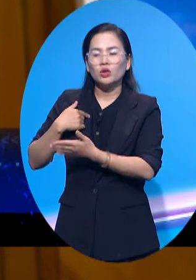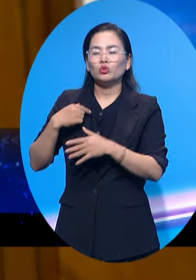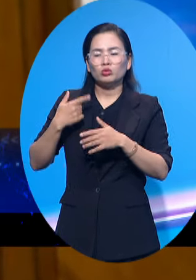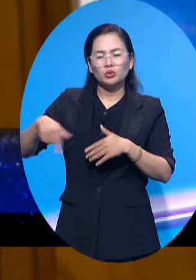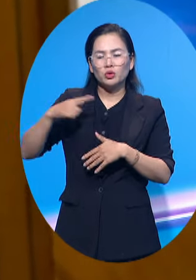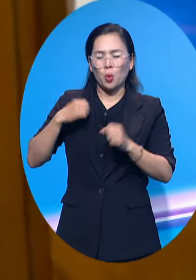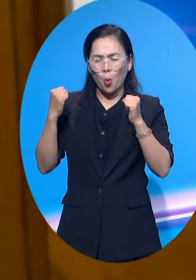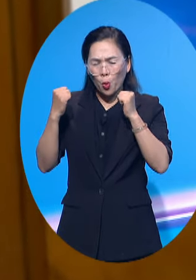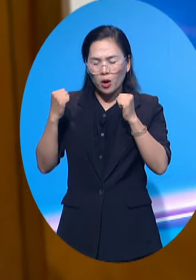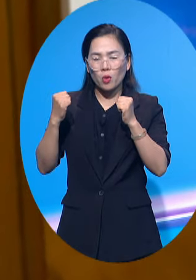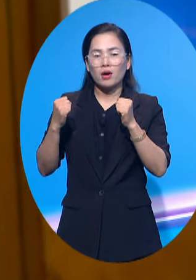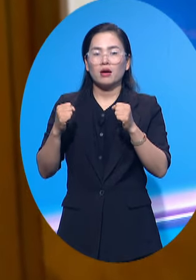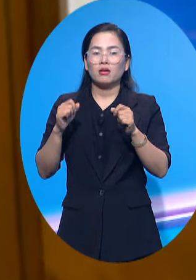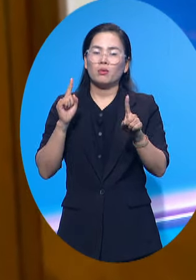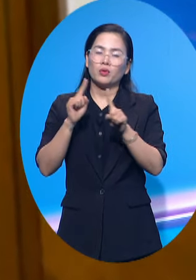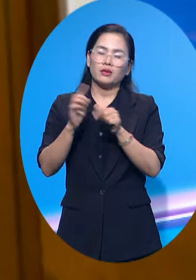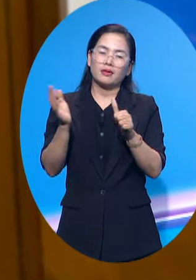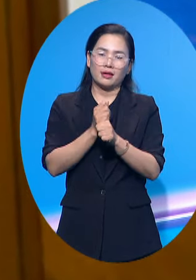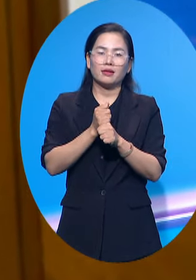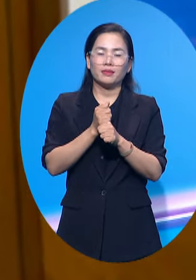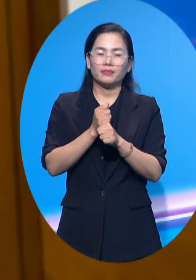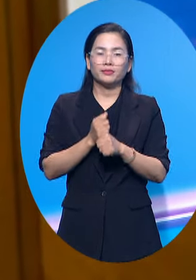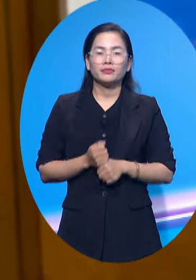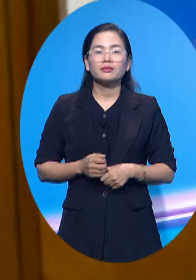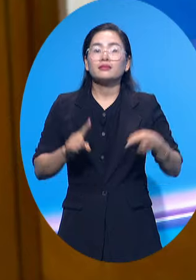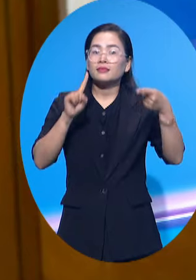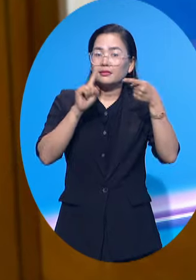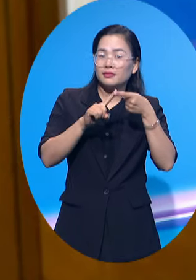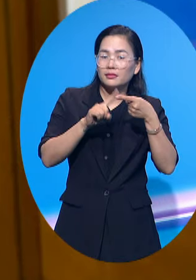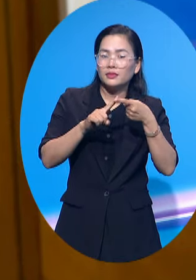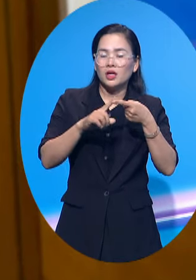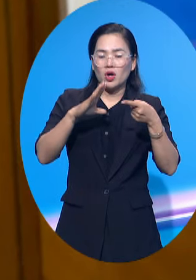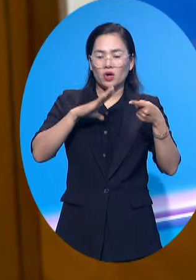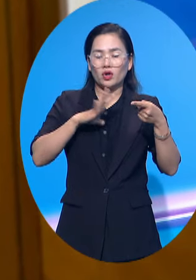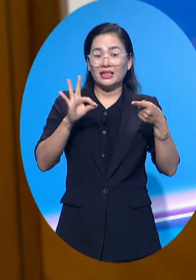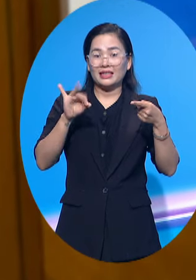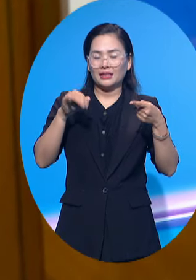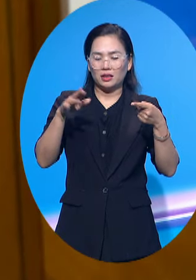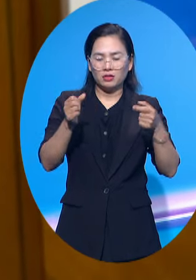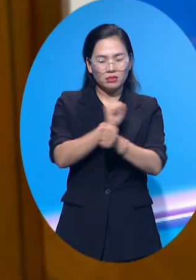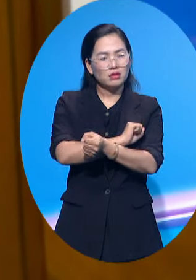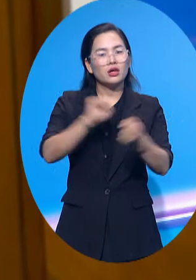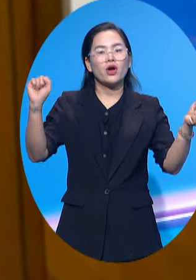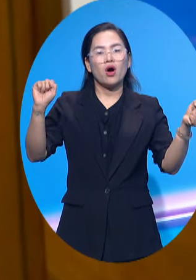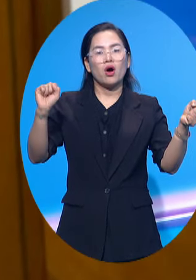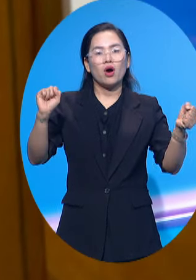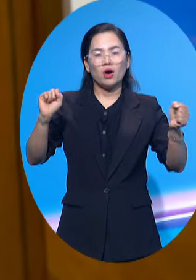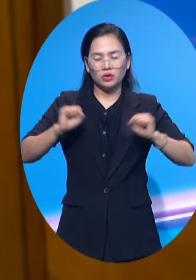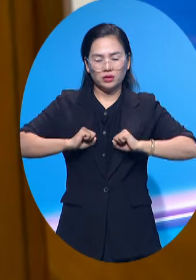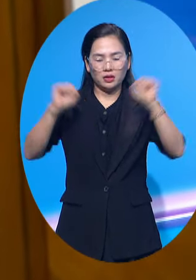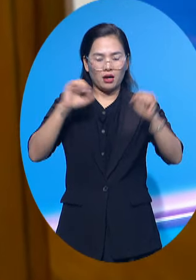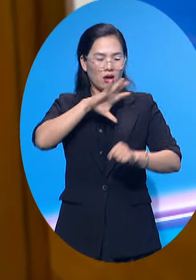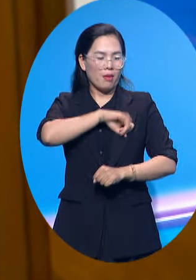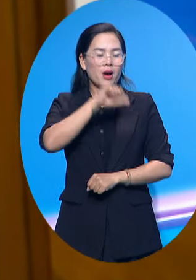đang không ngừng nỗ lực để đạt được mục tiêu của mình. Trước hết là tất cả con tin được tự do và giành được chiến thắng hoàn toàn trước